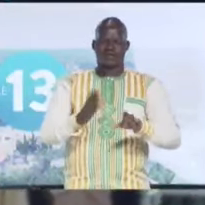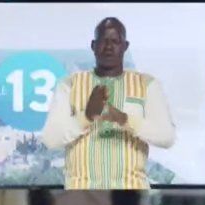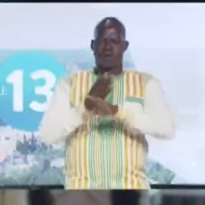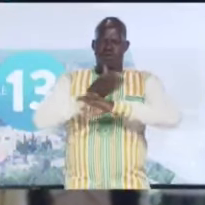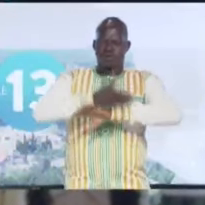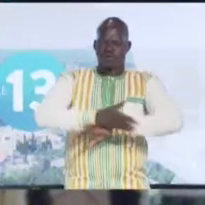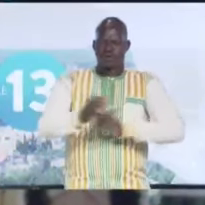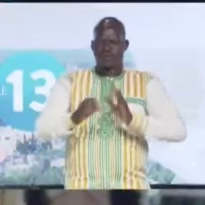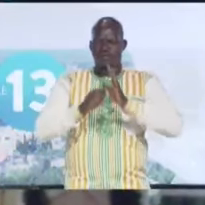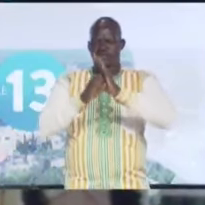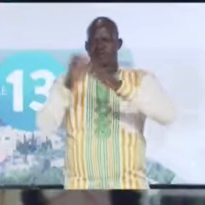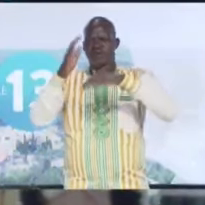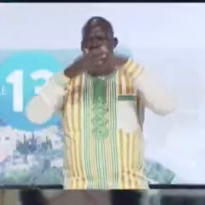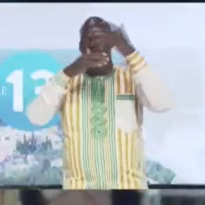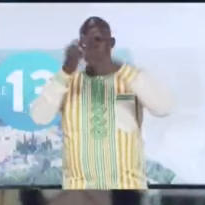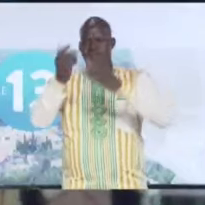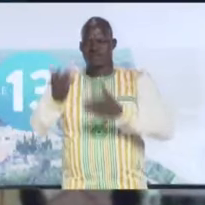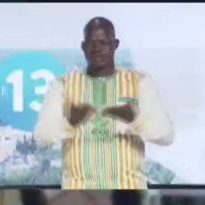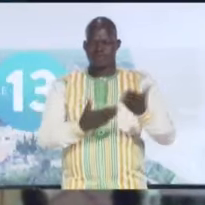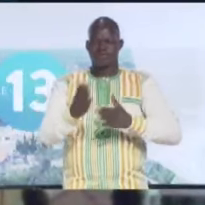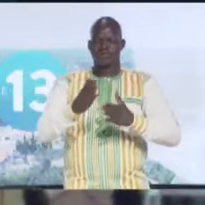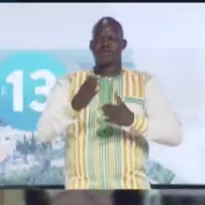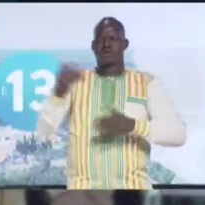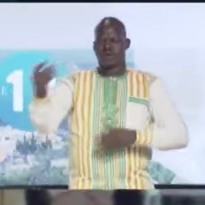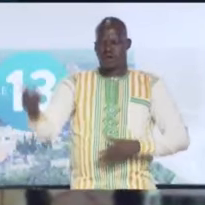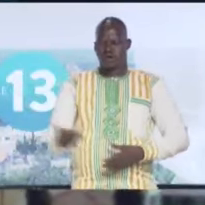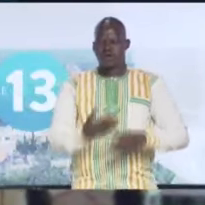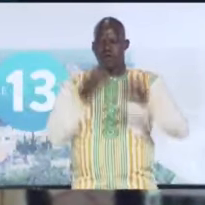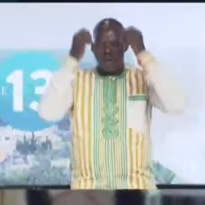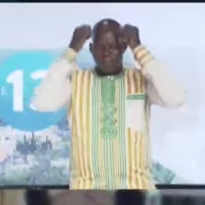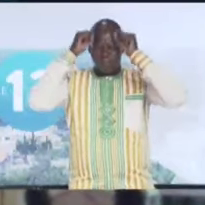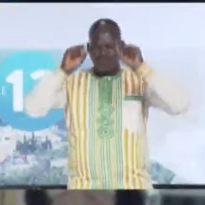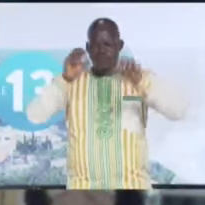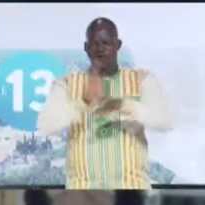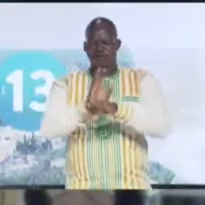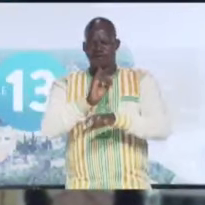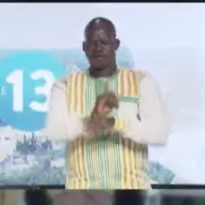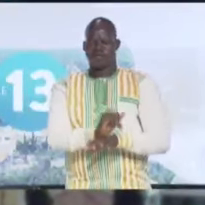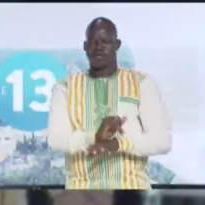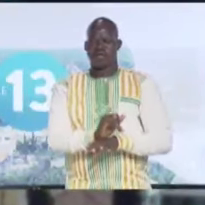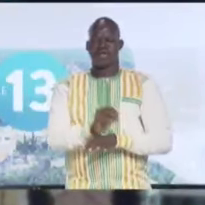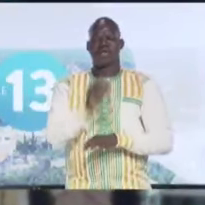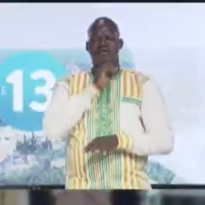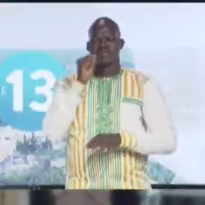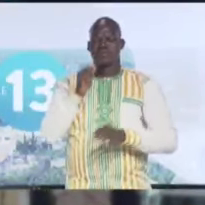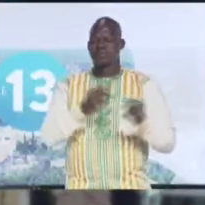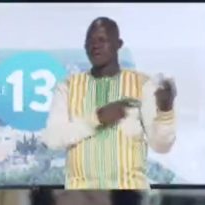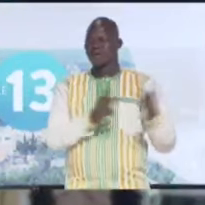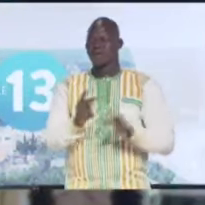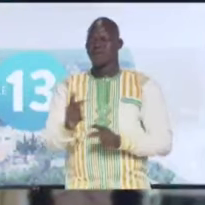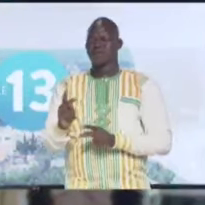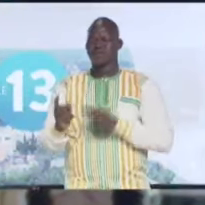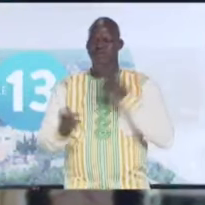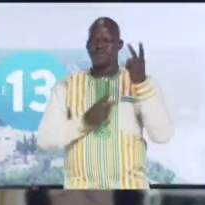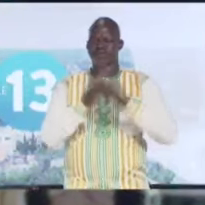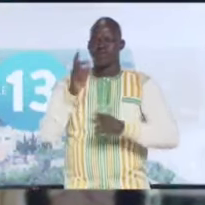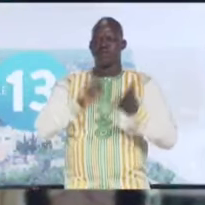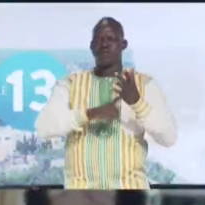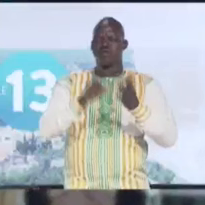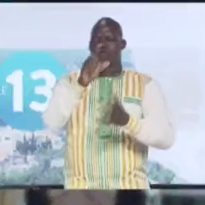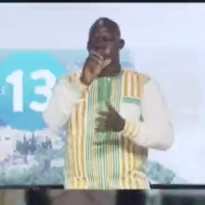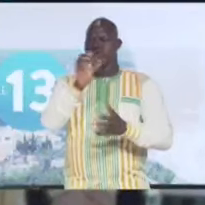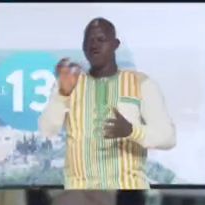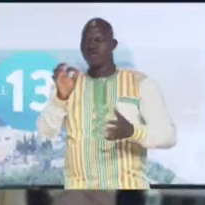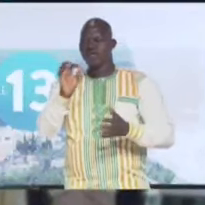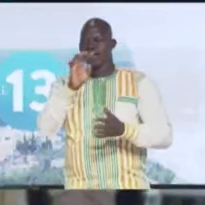la bâtisse aurait servi de résidence au président Félix Houphouët-Boigny lors de son passage en 1946. On voit